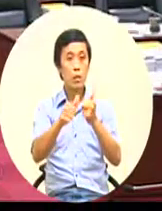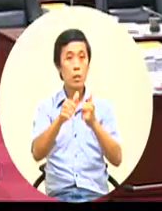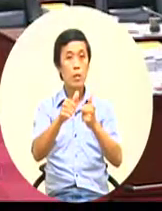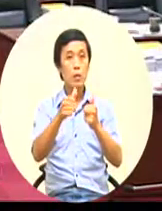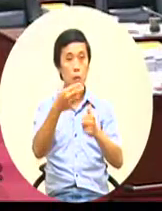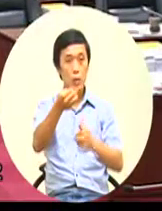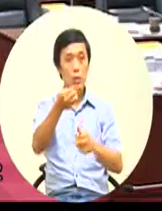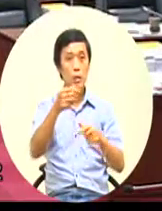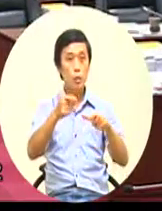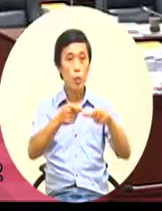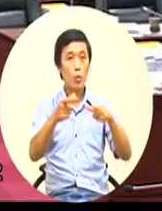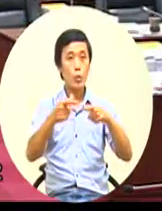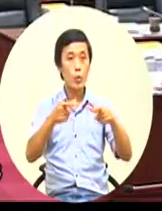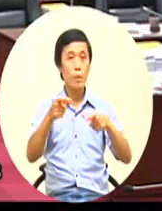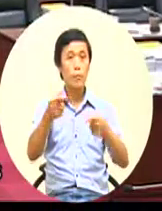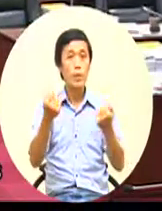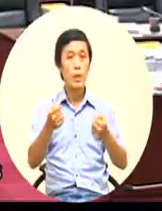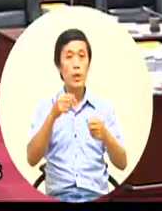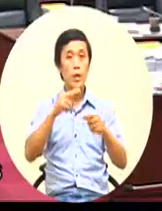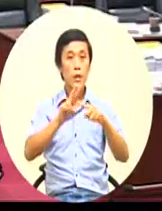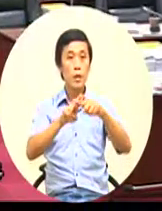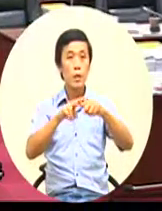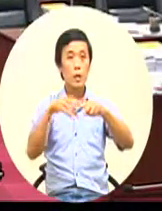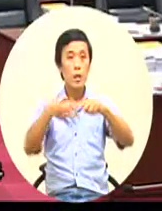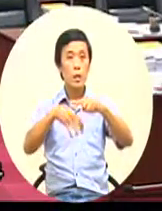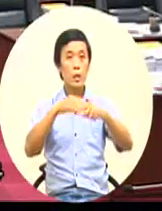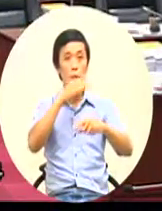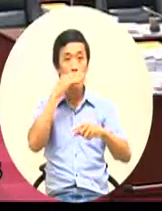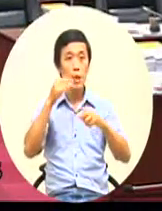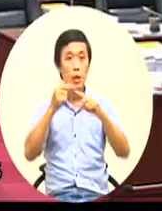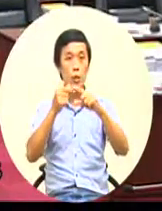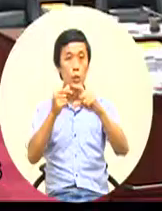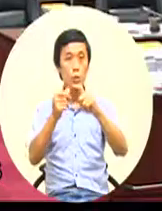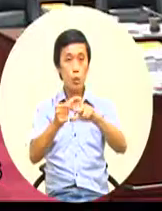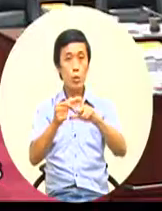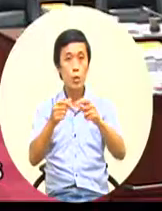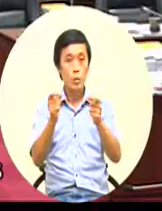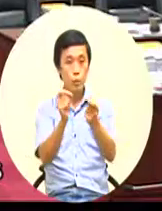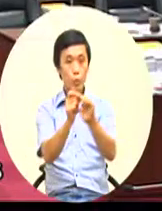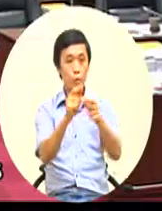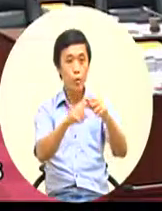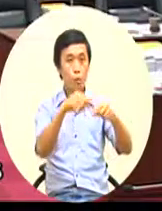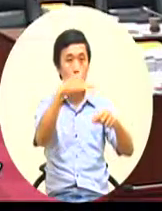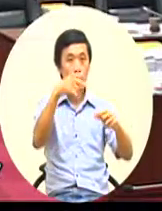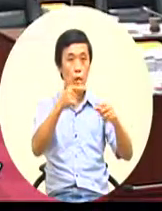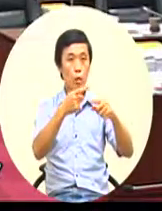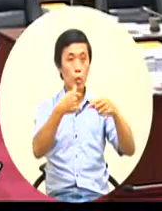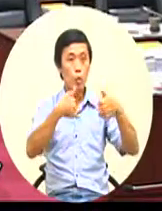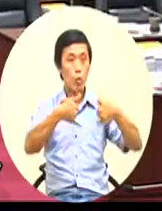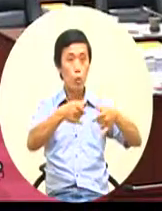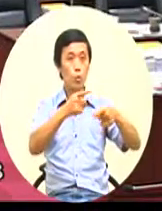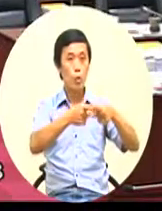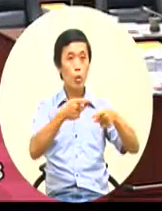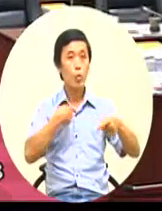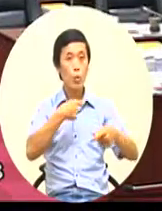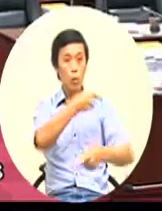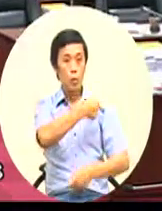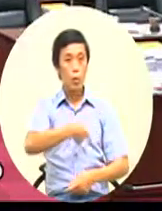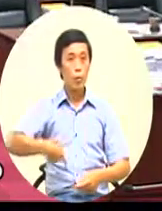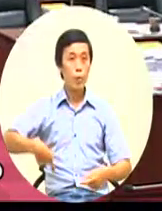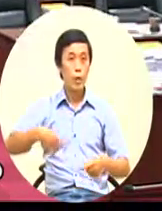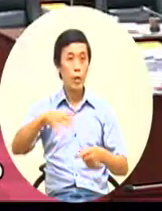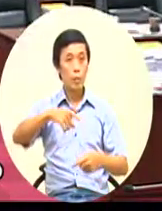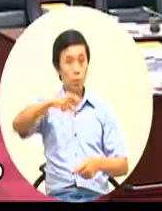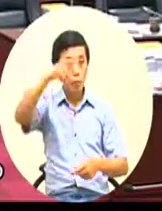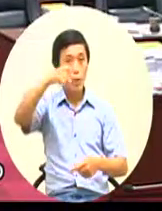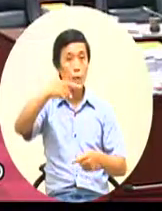居的人都知道，生日公园在苓雅区接近中山路口，它有多么的漂亮。我当民意代表的前半年，第一届刚